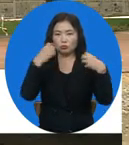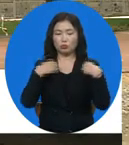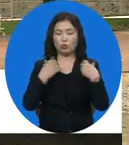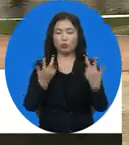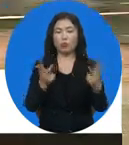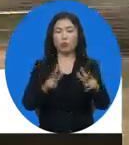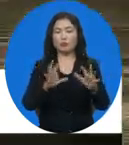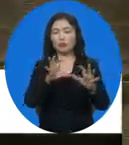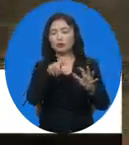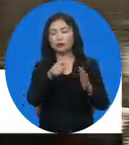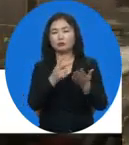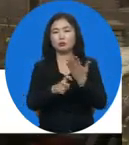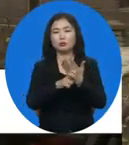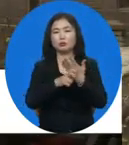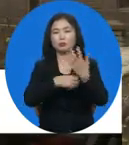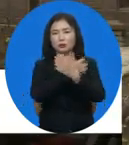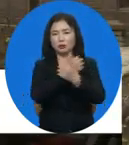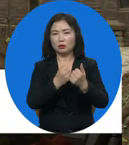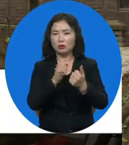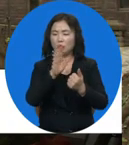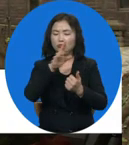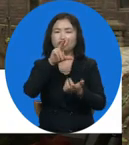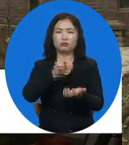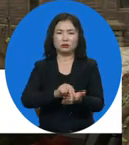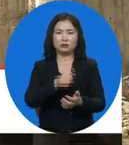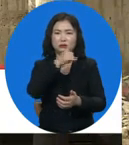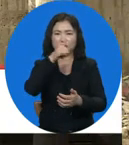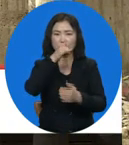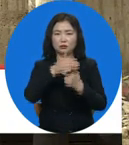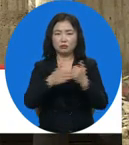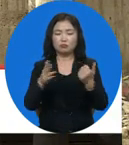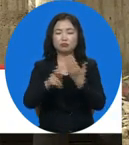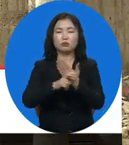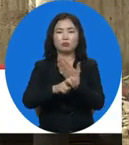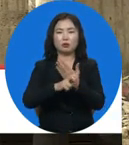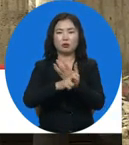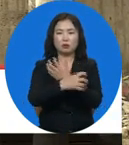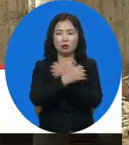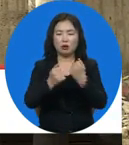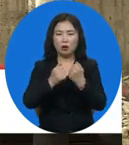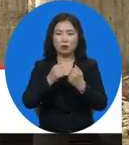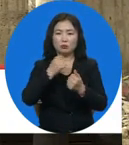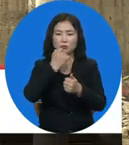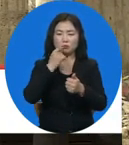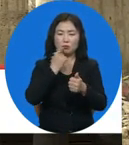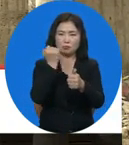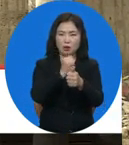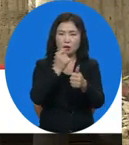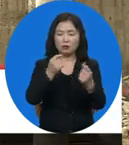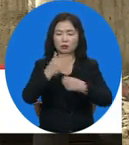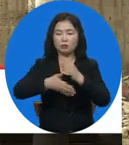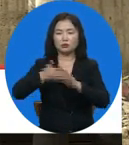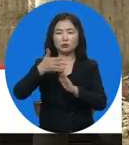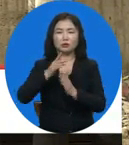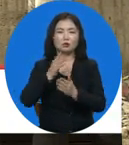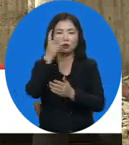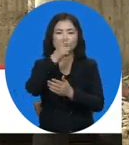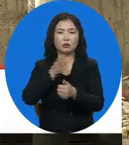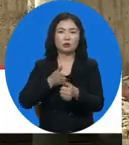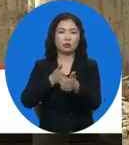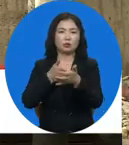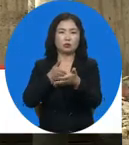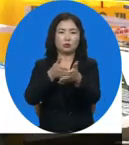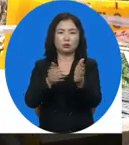공원 화장실 불법 계약을 구조적인 문제에서 비롯된 불법 계약의 백화점 으로 규정하고 대구시 감사를 요청했습니다